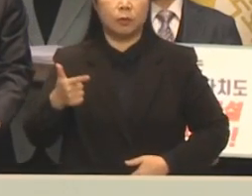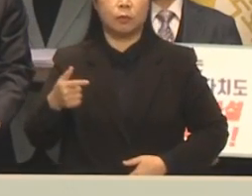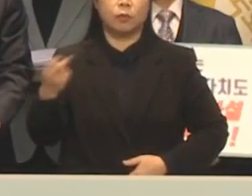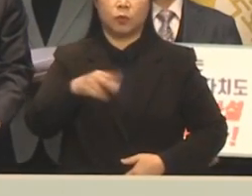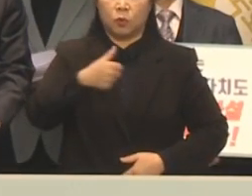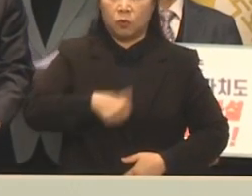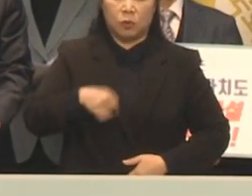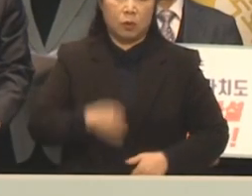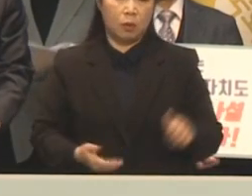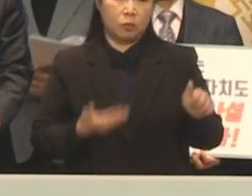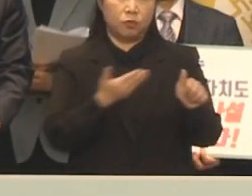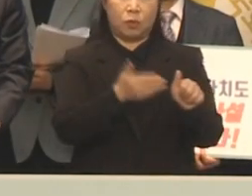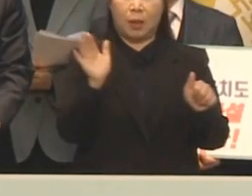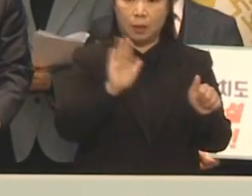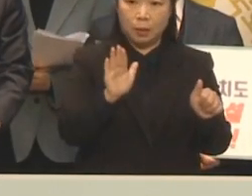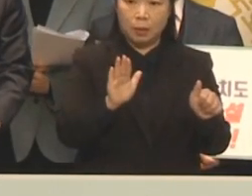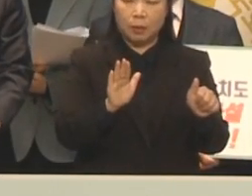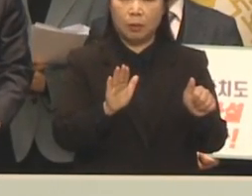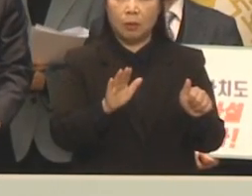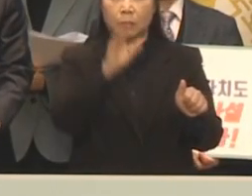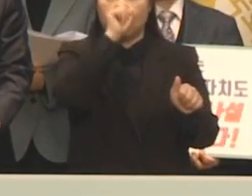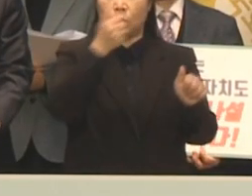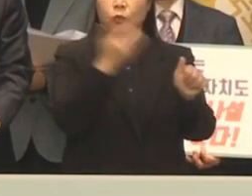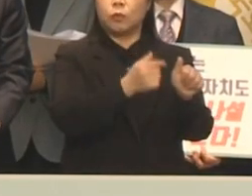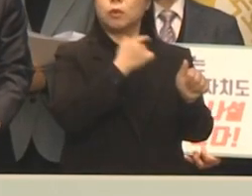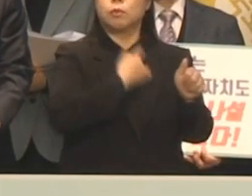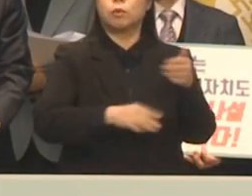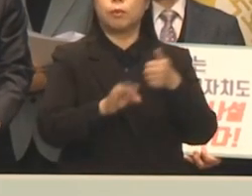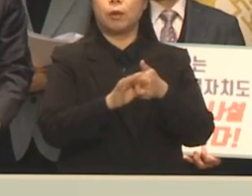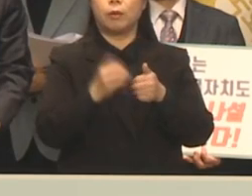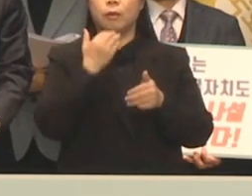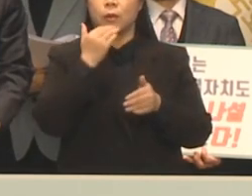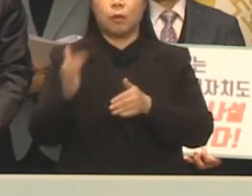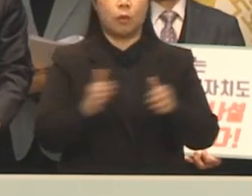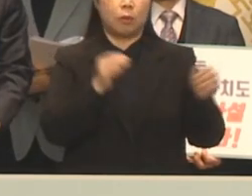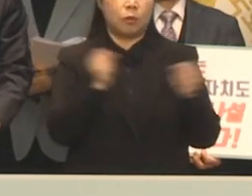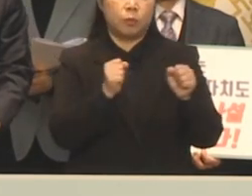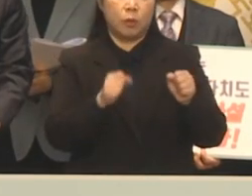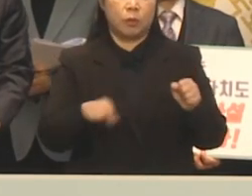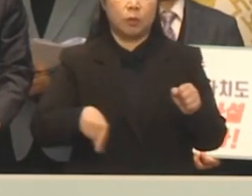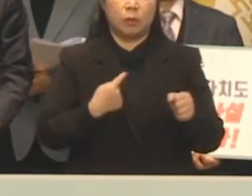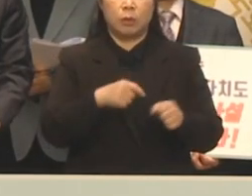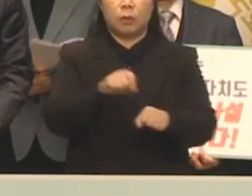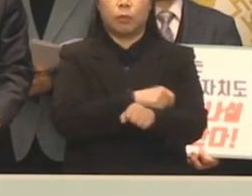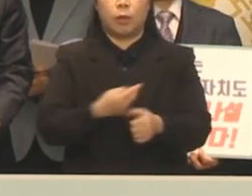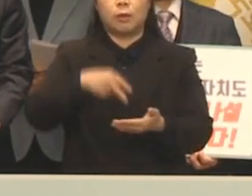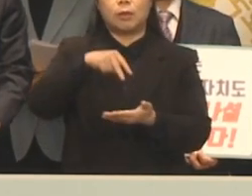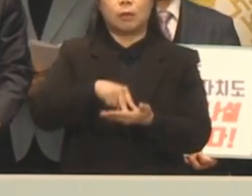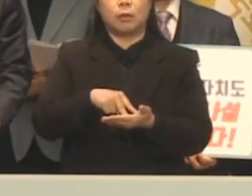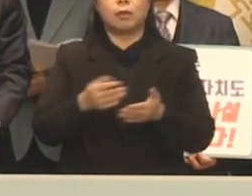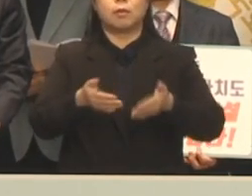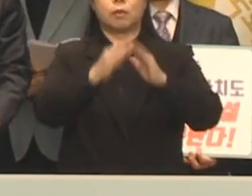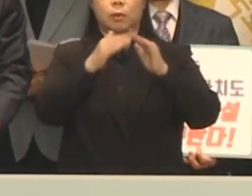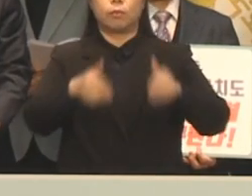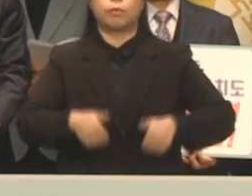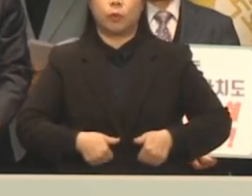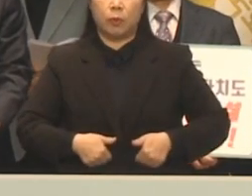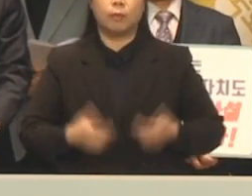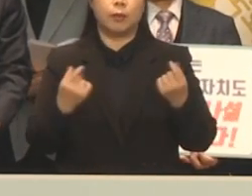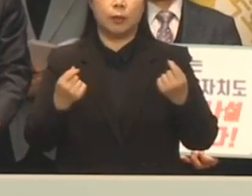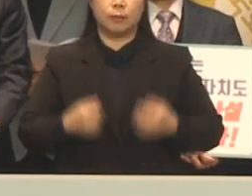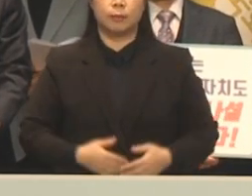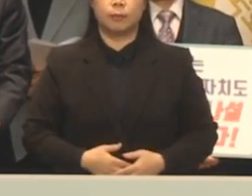후손들에게 물려주지 않으려면 경기 북부 특별자치도 설치가 그 중요한 답이